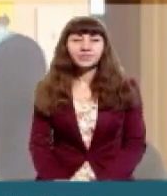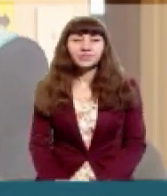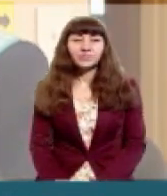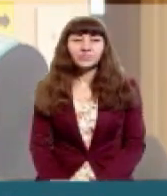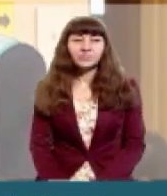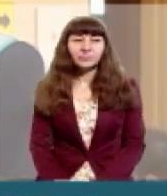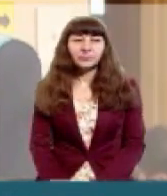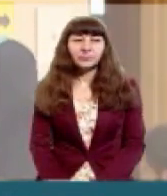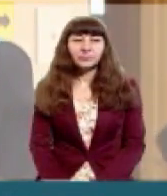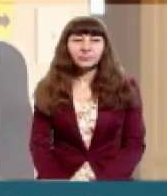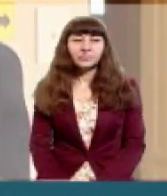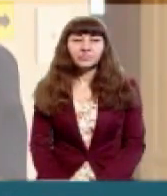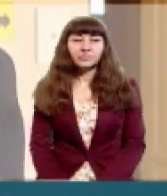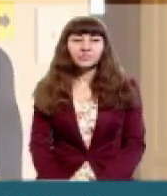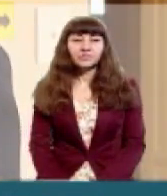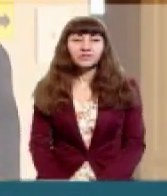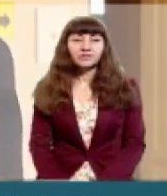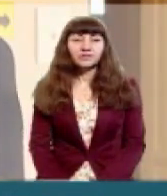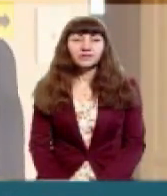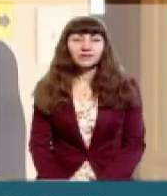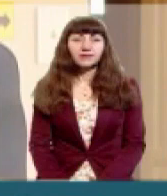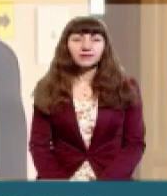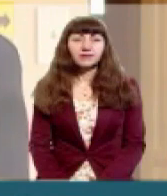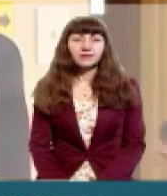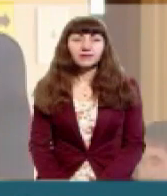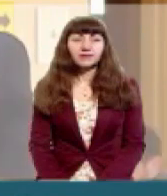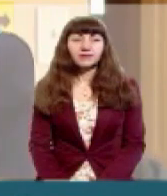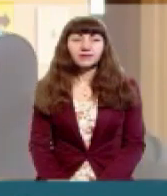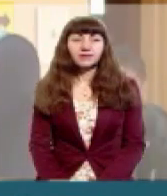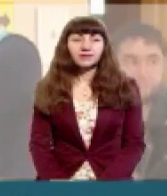мемлекеттік органдардың барлық өкілдеріне жүгінуге мүмкіндіктері болды.